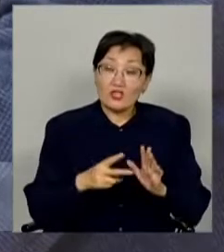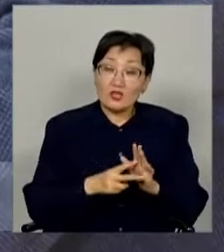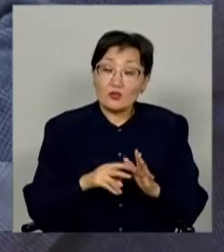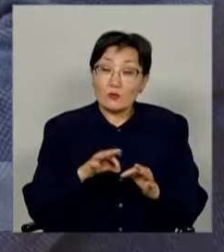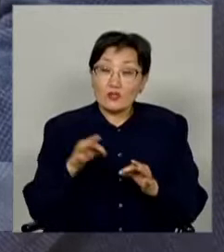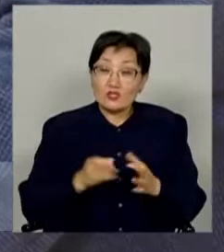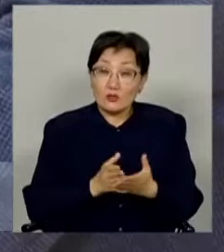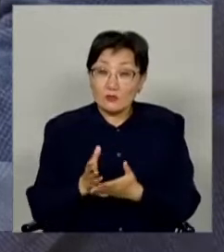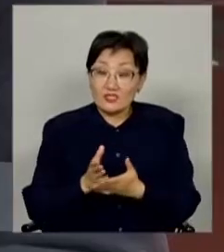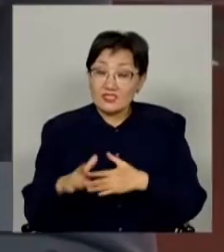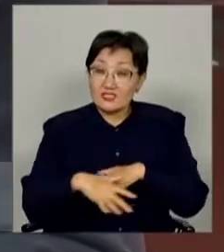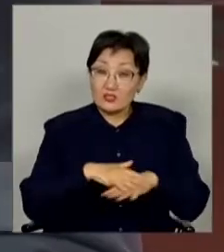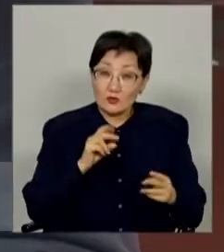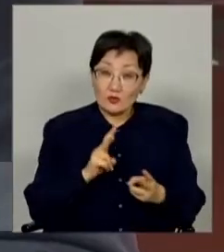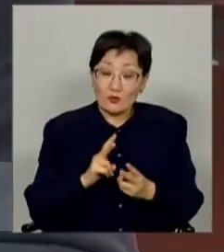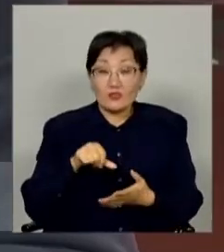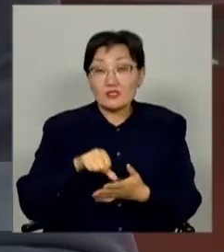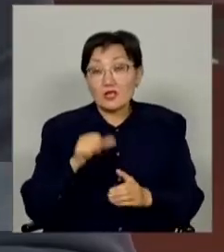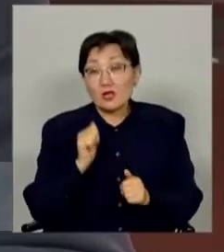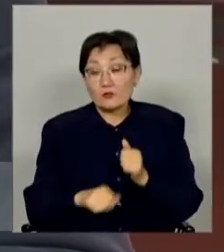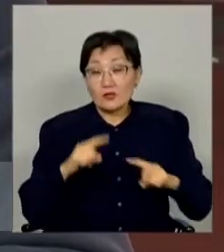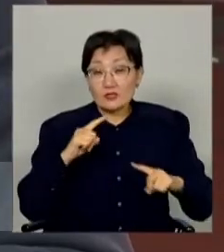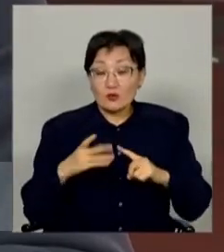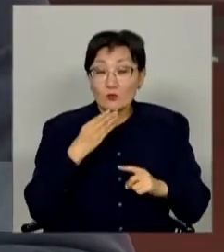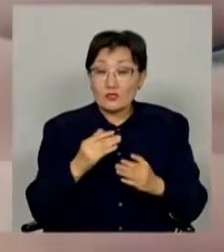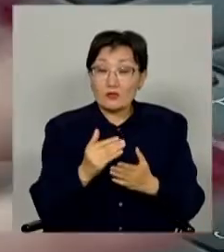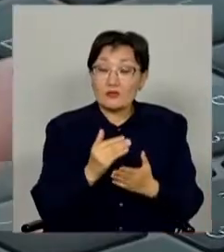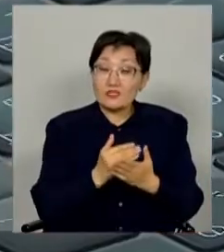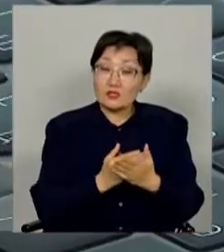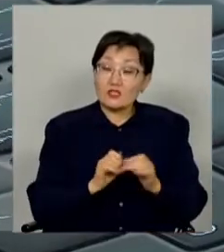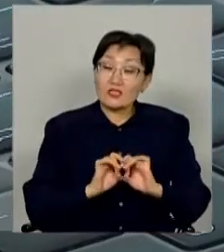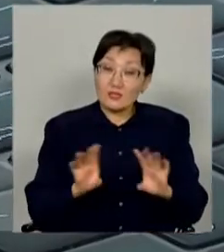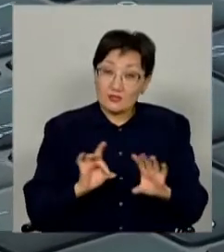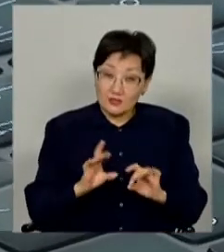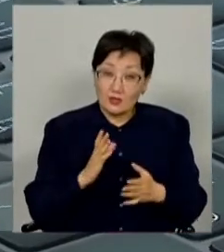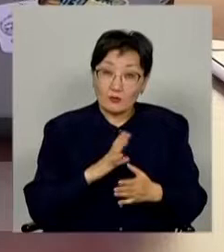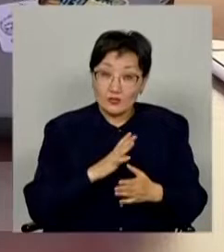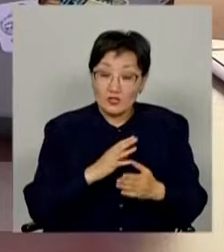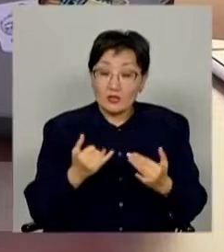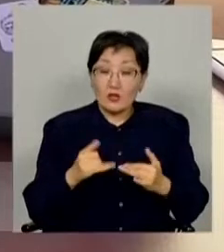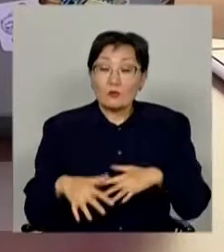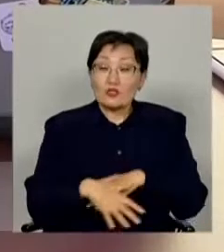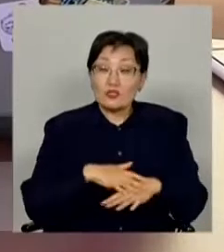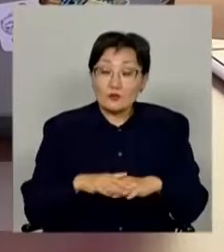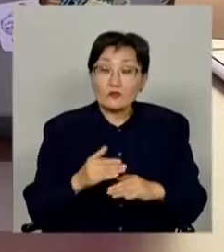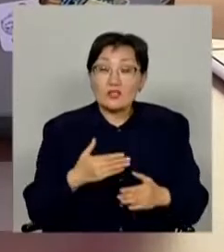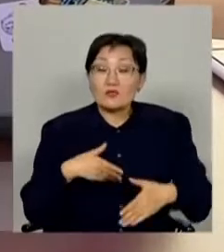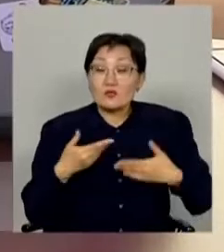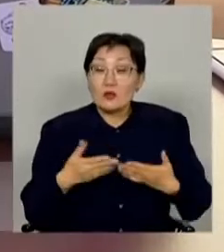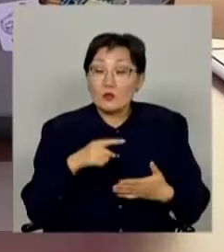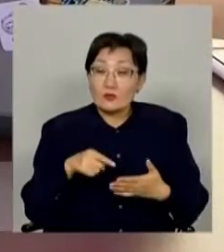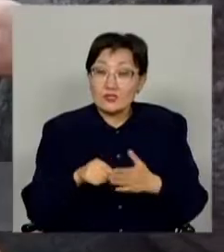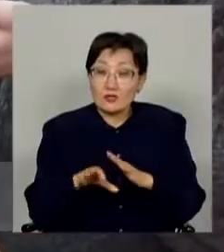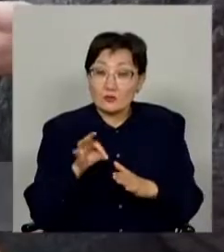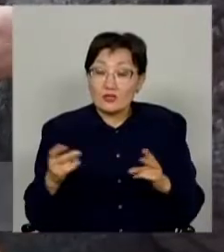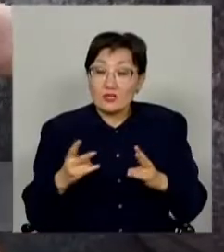аймағын аралап, тұрғындармен кездескен кандидат әр жиында өзінің сайлауалды бағдарламасын таныстырған еді. Ендігіде көпшіліктен түскен ұсыныс сараланып,